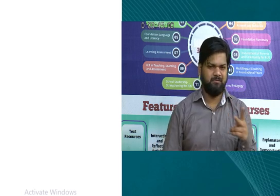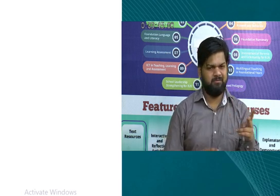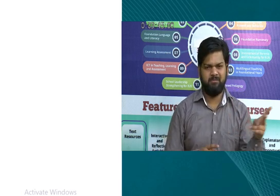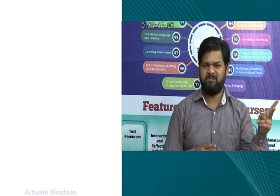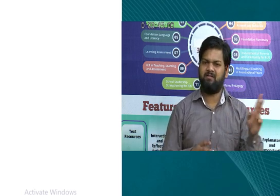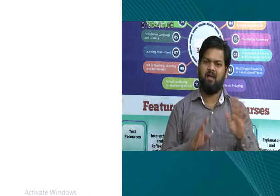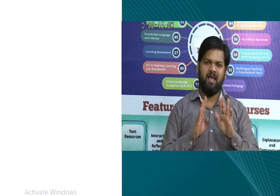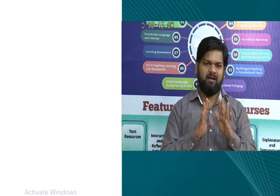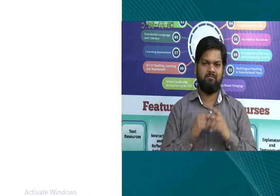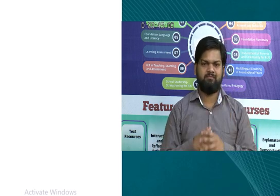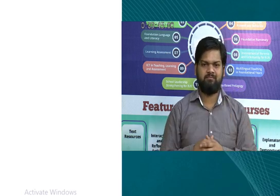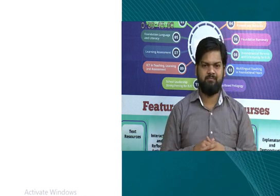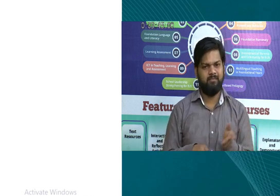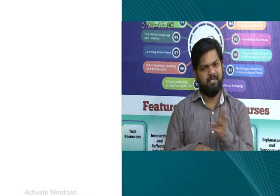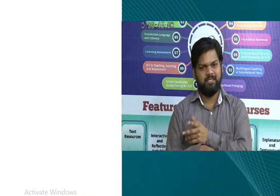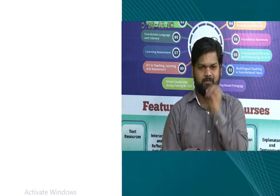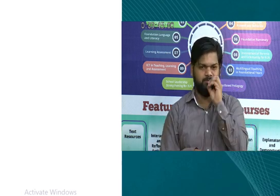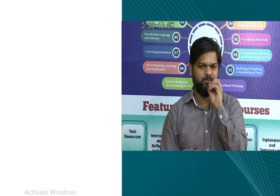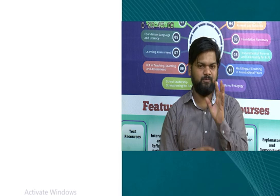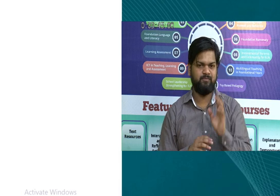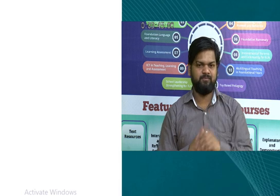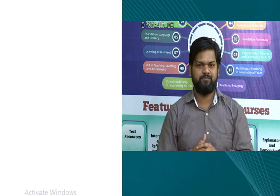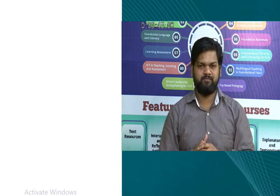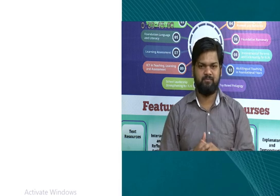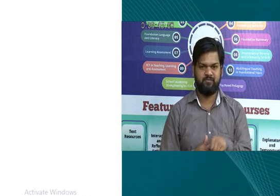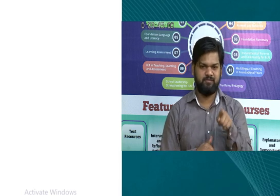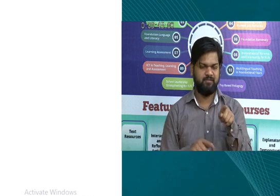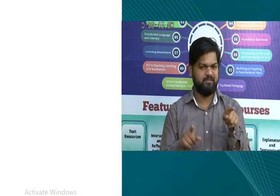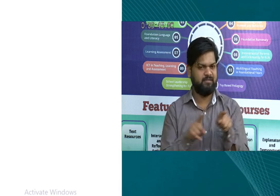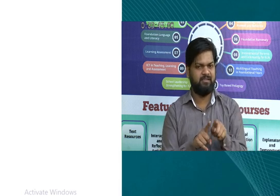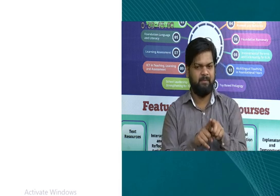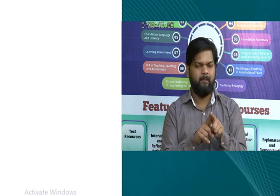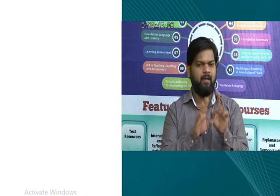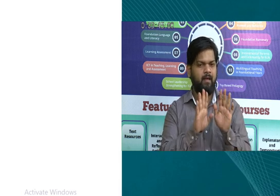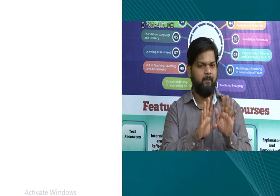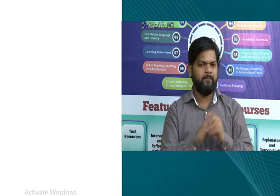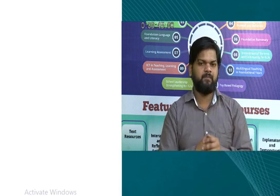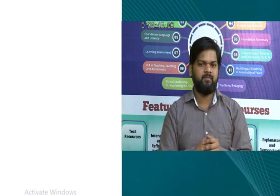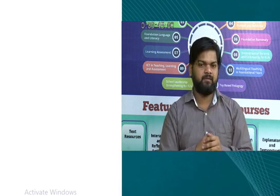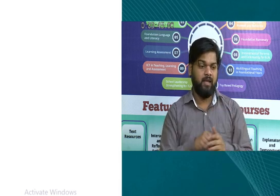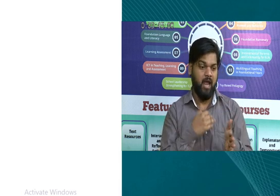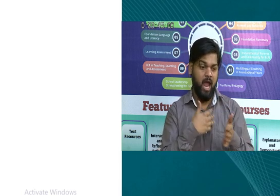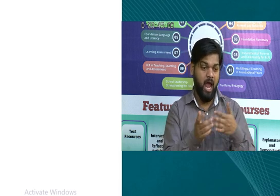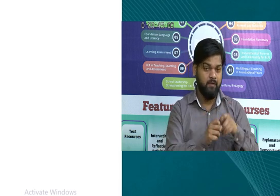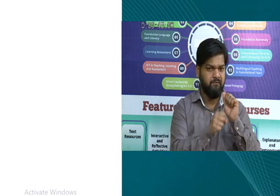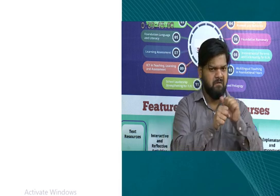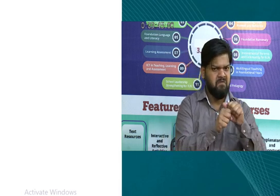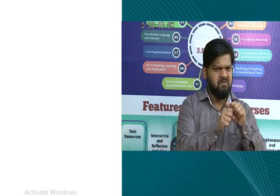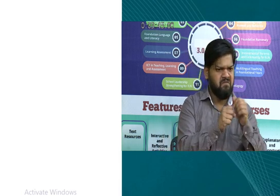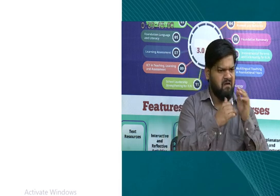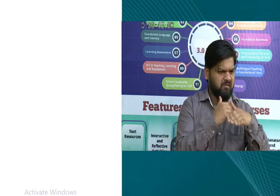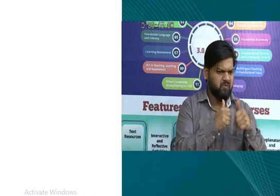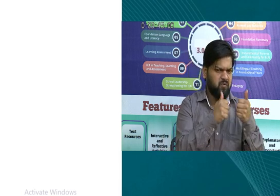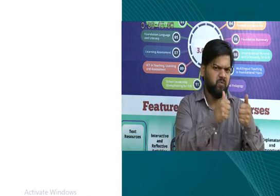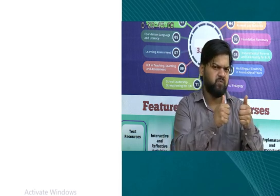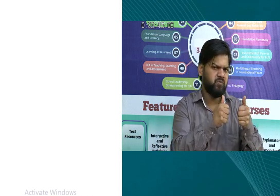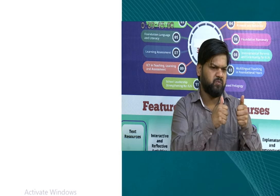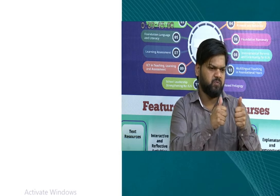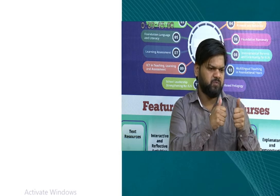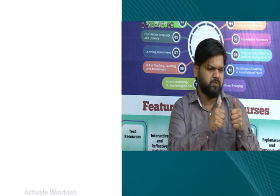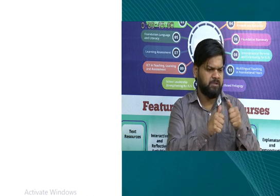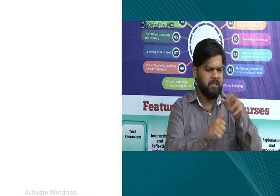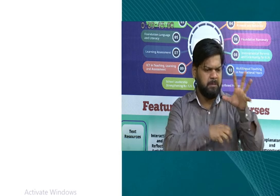आपने बता ही दिया है तो नष्ट भ्रष्ट करना भी ये भी हो सकता है बर्बाद करना भी है तो अनेक और भी हो